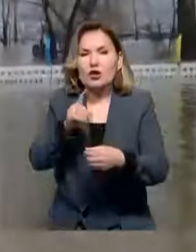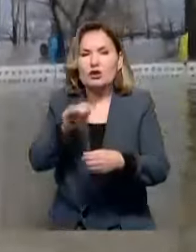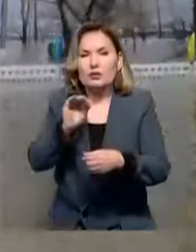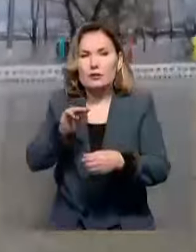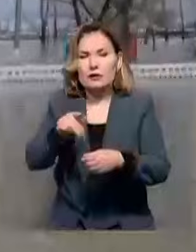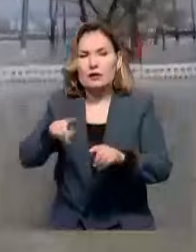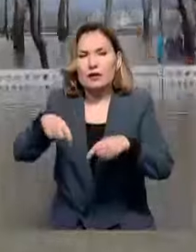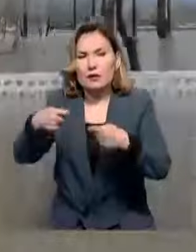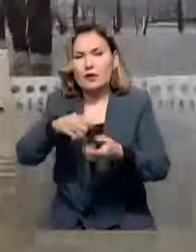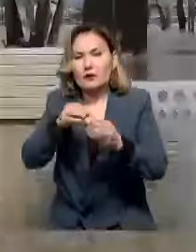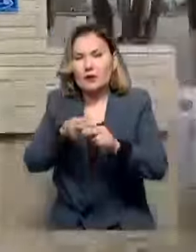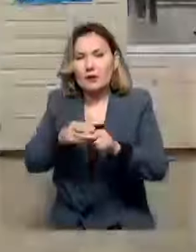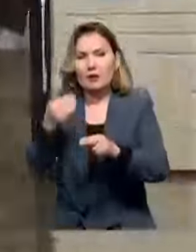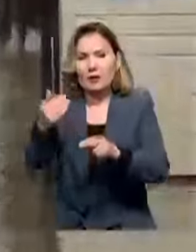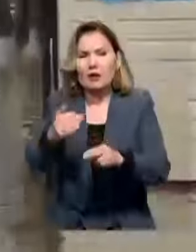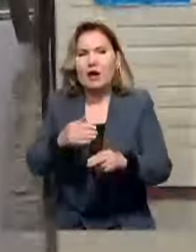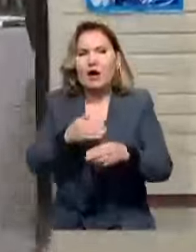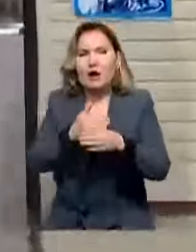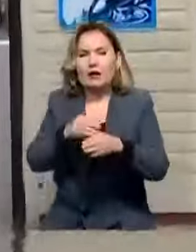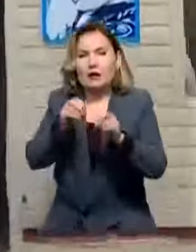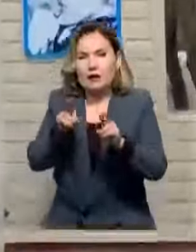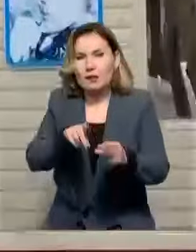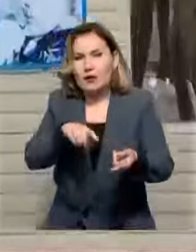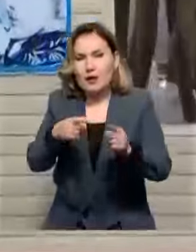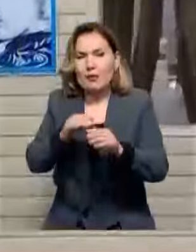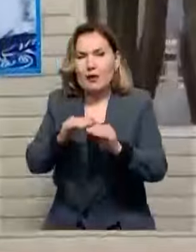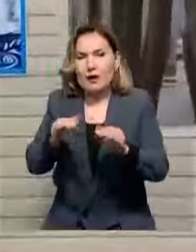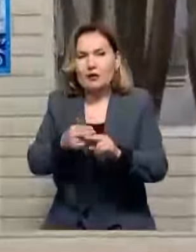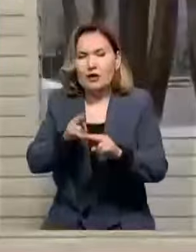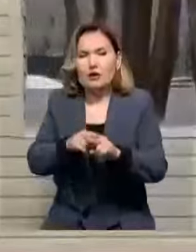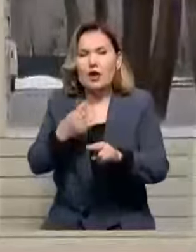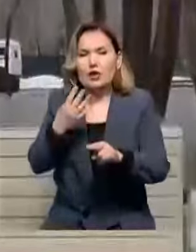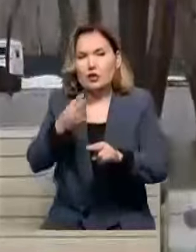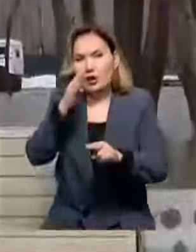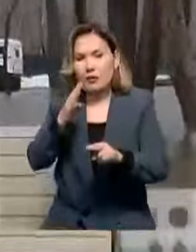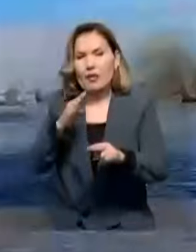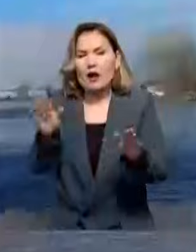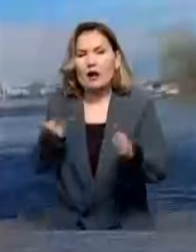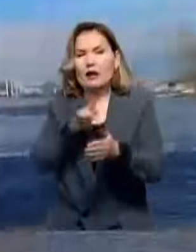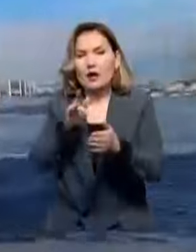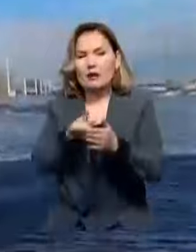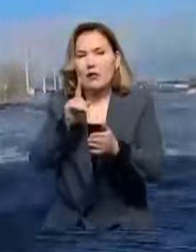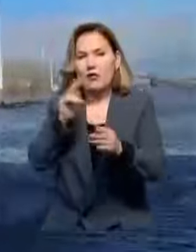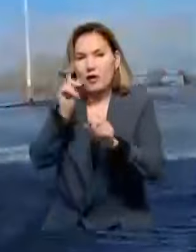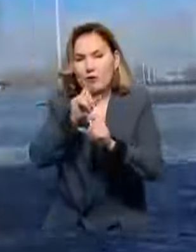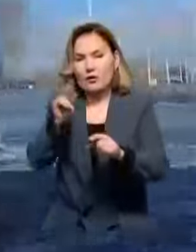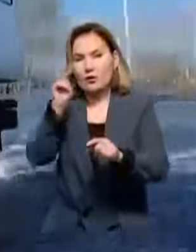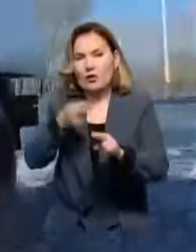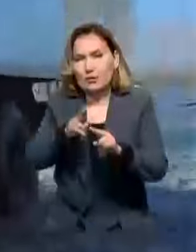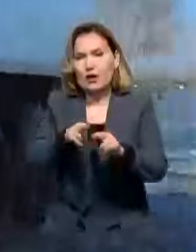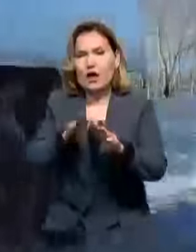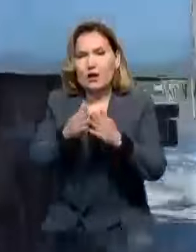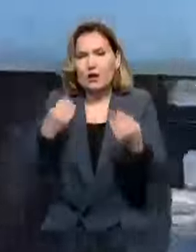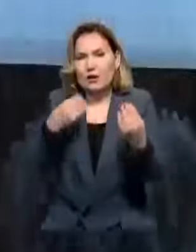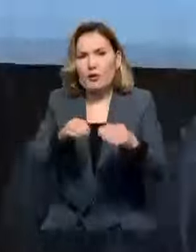теңгеден беріледі. Қызыл Жұлдыздан және Көлғамыстан эвакуацияланған балалар 4-90-да Арқалықта оқиды. Олар киім-кешек, оқу